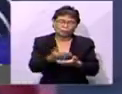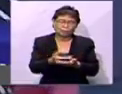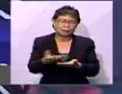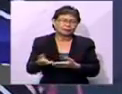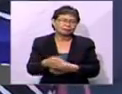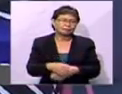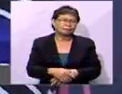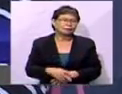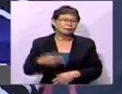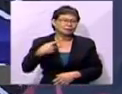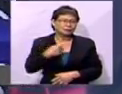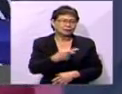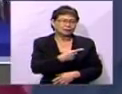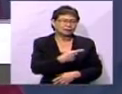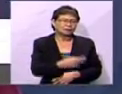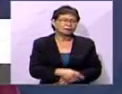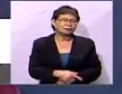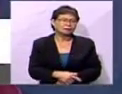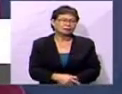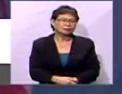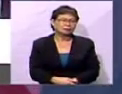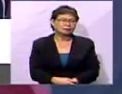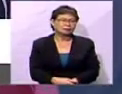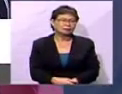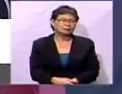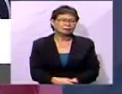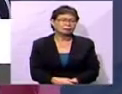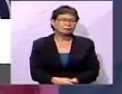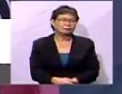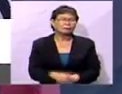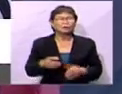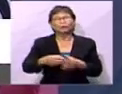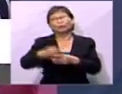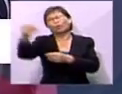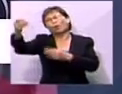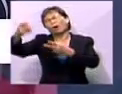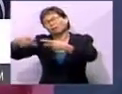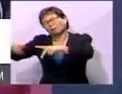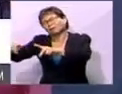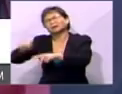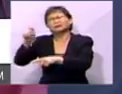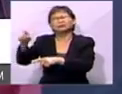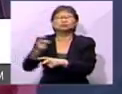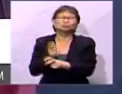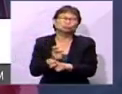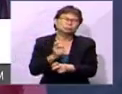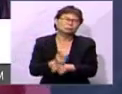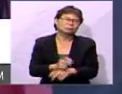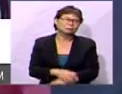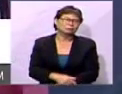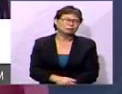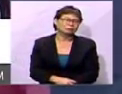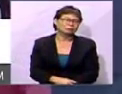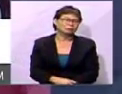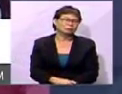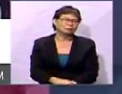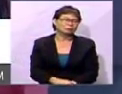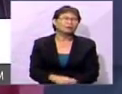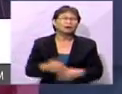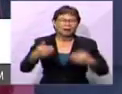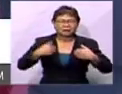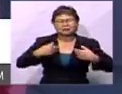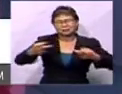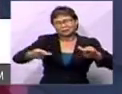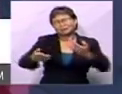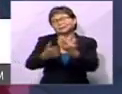Macam kita orang kampung kan. Nak pergi keluar pekan ni, besar-besar lah kan. Ada kenderaan boleh lah